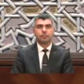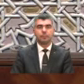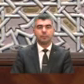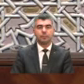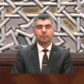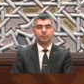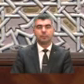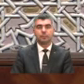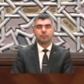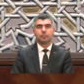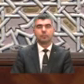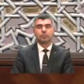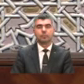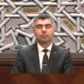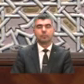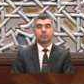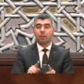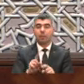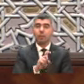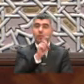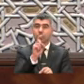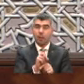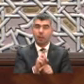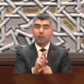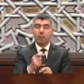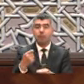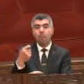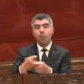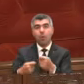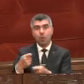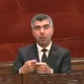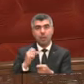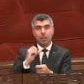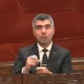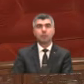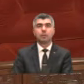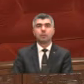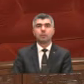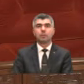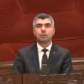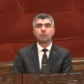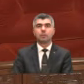على برام السؤال ديالك، السؤال ديالك كان فيه تجار صغار في مجال الاقتصاد الرقمي.